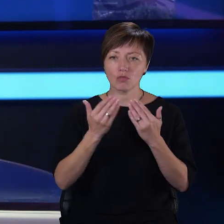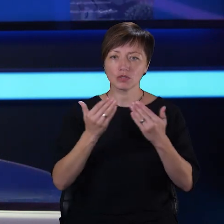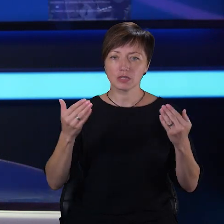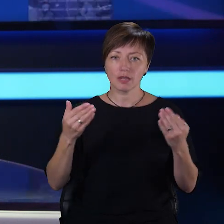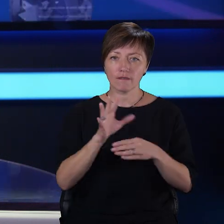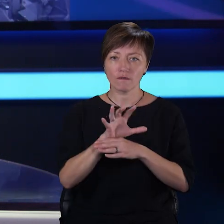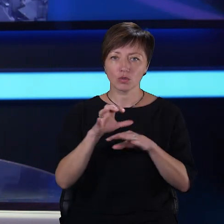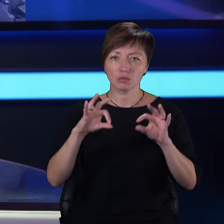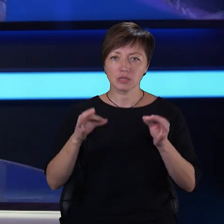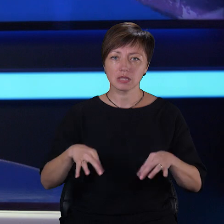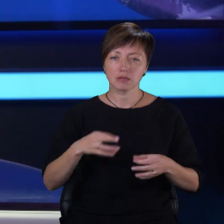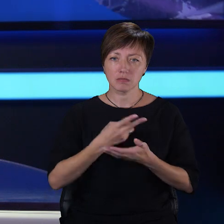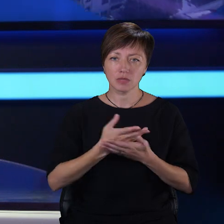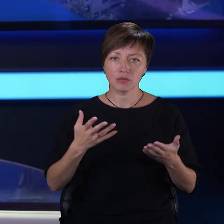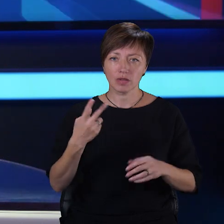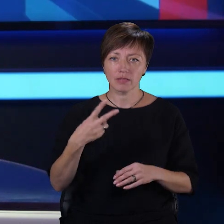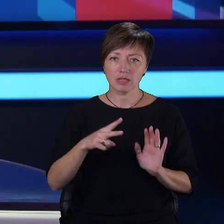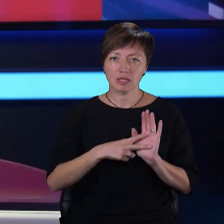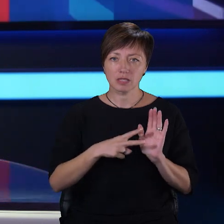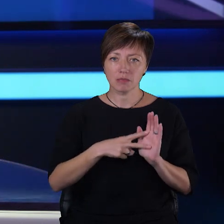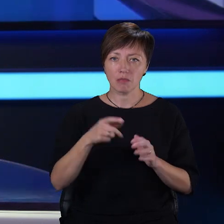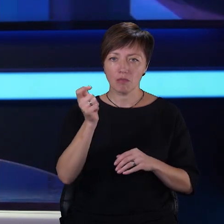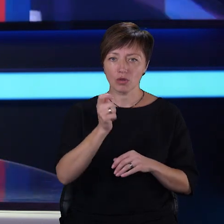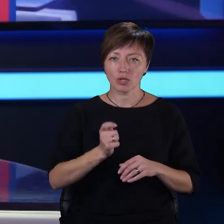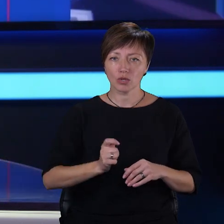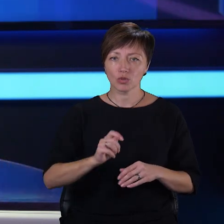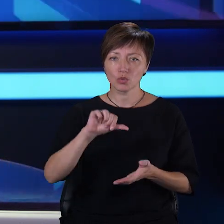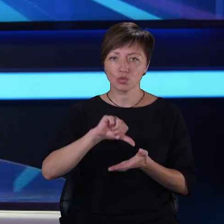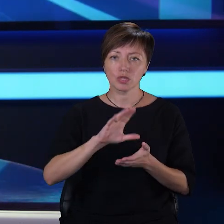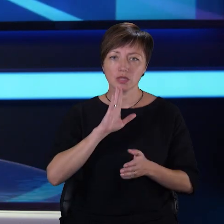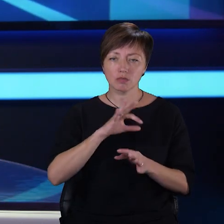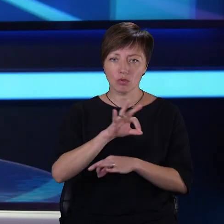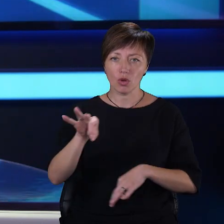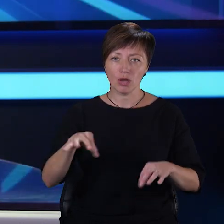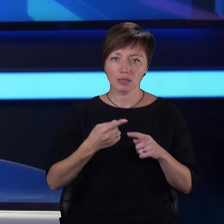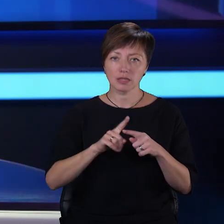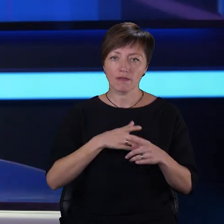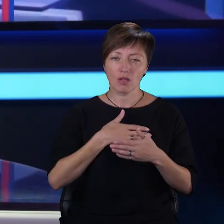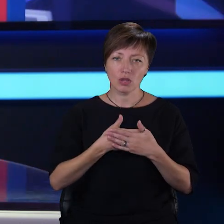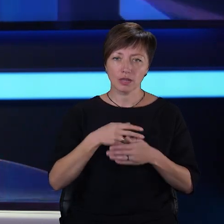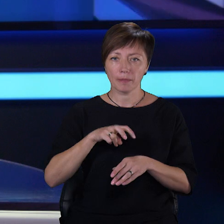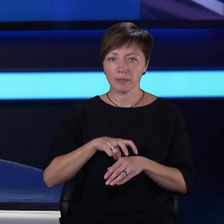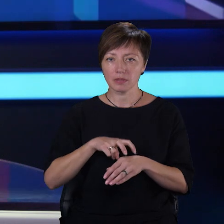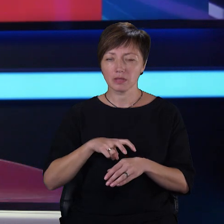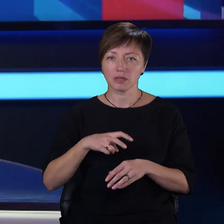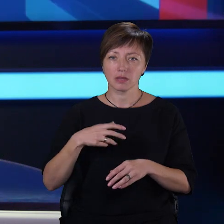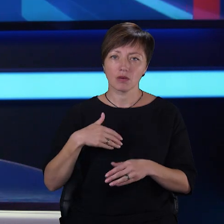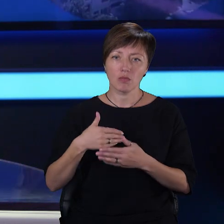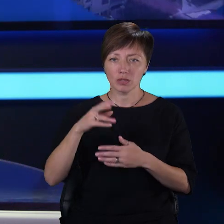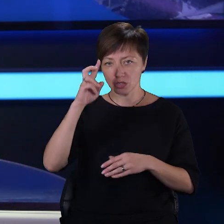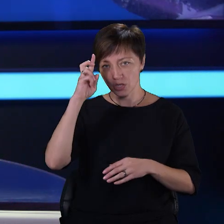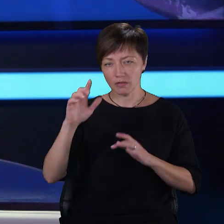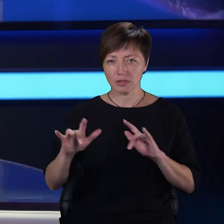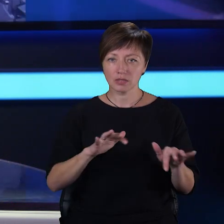музею-студії фотомистецтва презентували 27 портретів учасниць проєкту. Це волонтерки, медикині, громадські та